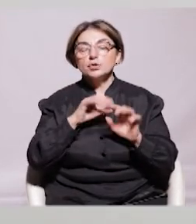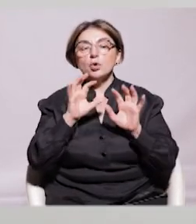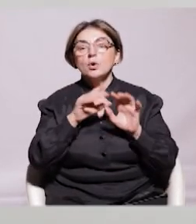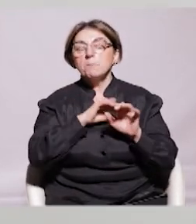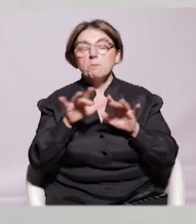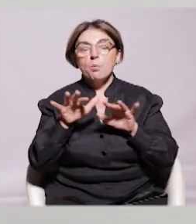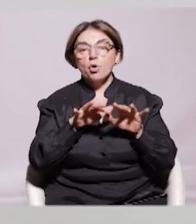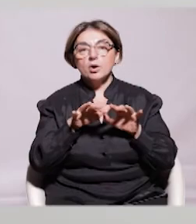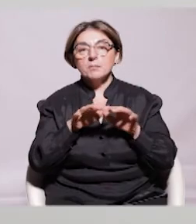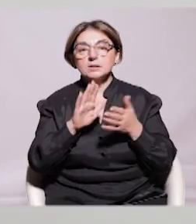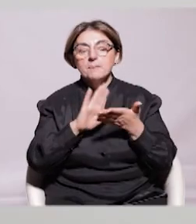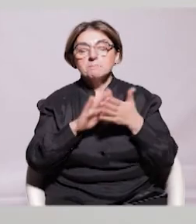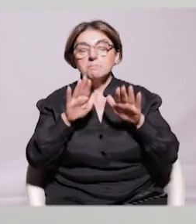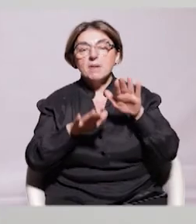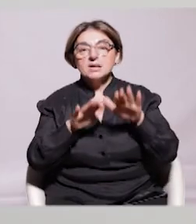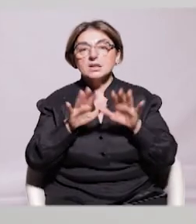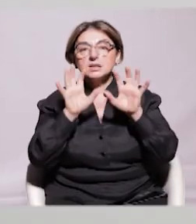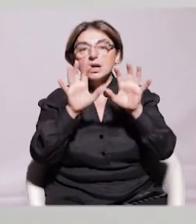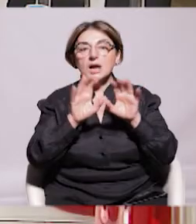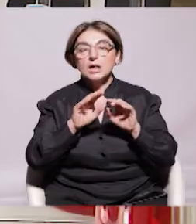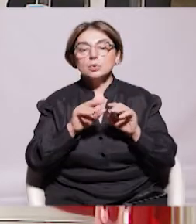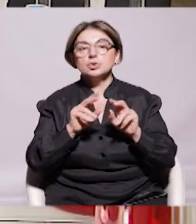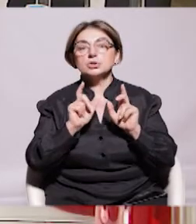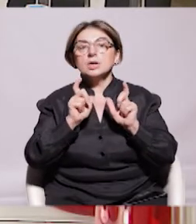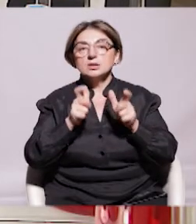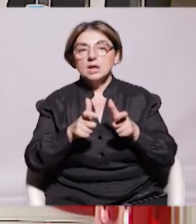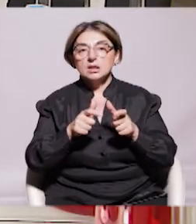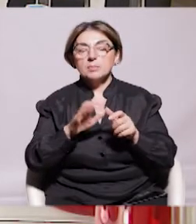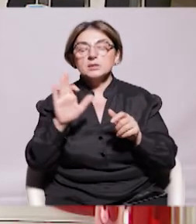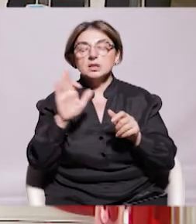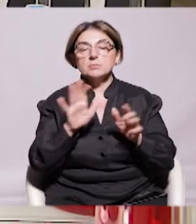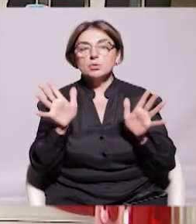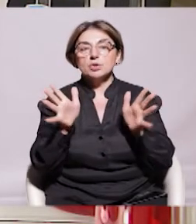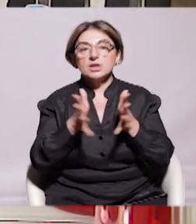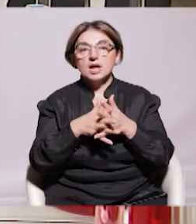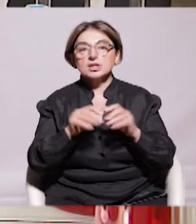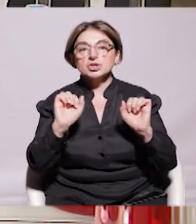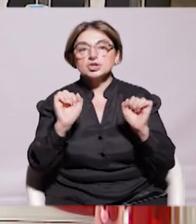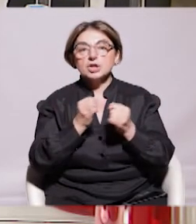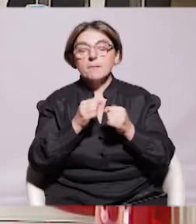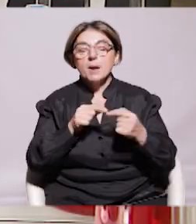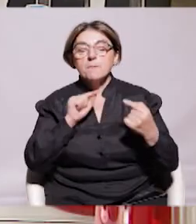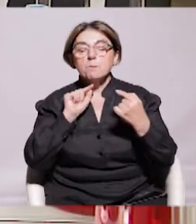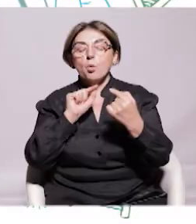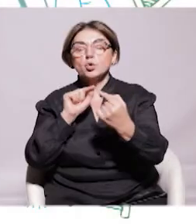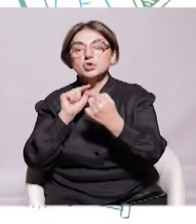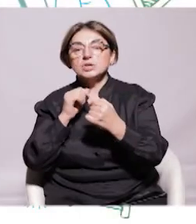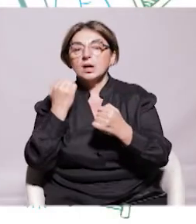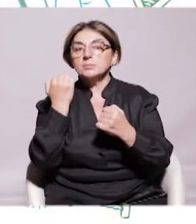მასათა კანონი? მოქმედ მასათა კანონის თანახმად, ქიმიური რეაქციის სიჩქარე არის